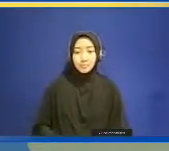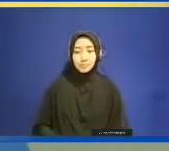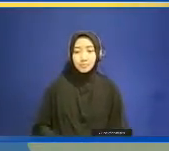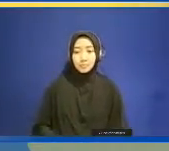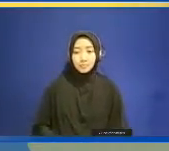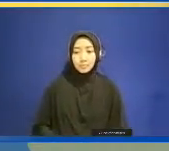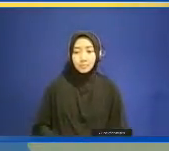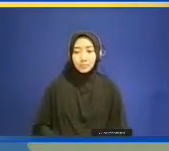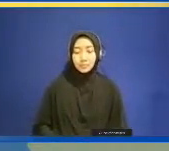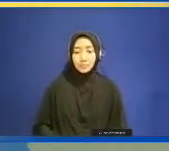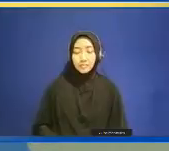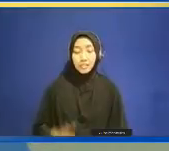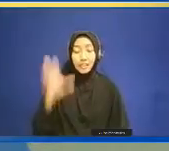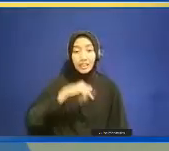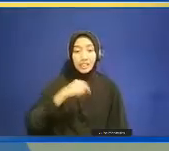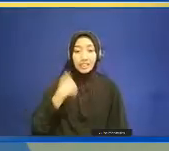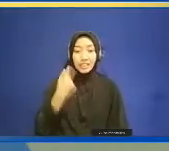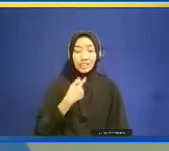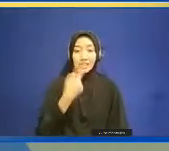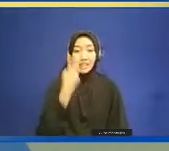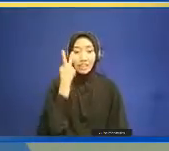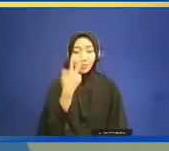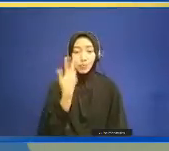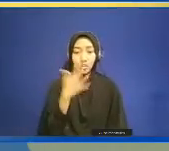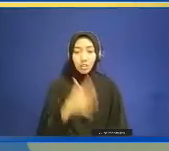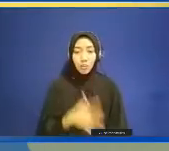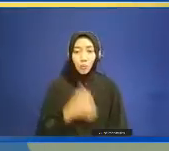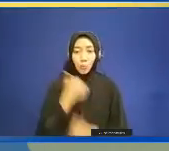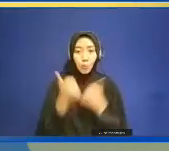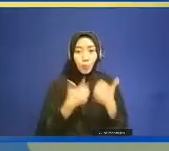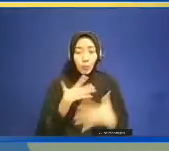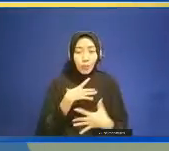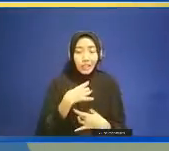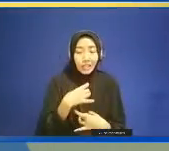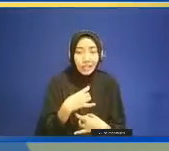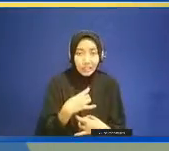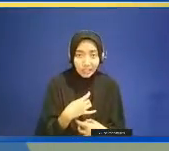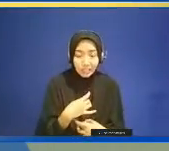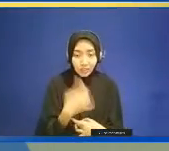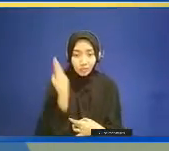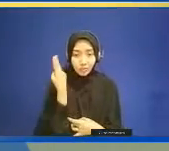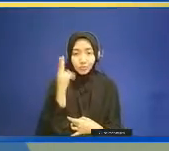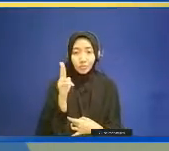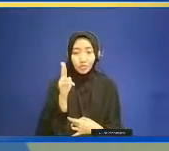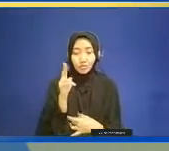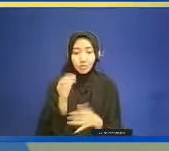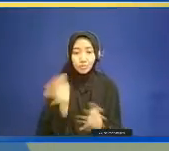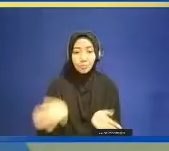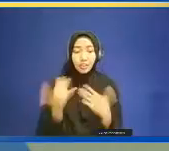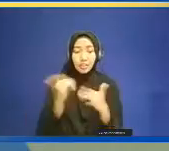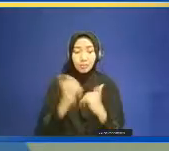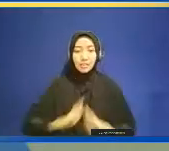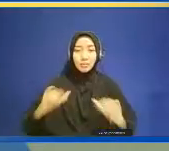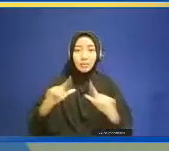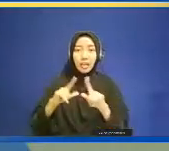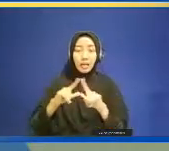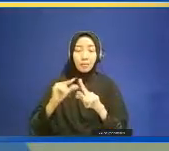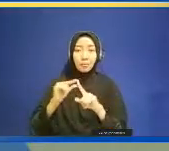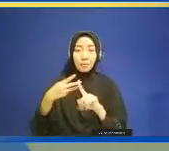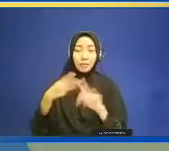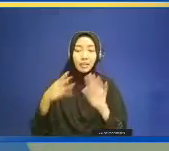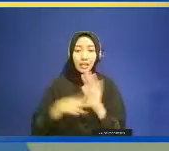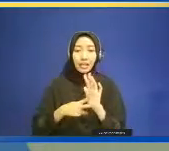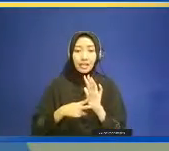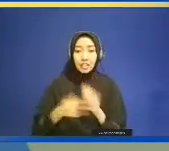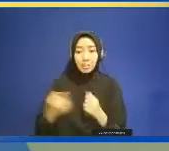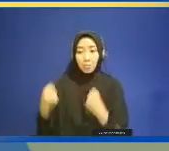jadi hari ini kita udah lihat ya Betapa antusiasnya kita untuk Bangkit Bersama APBN Nah sekarang Jangan